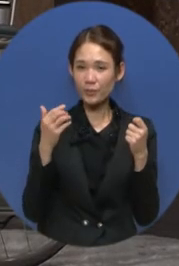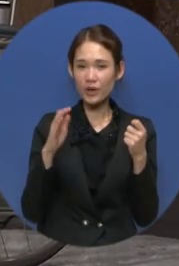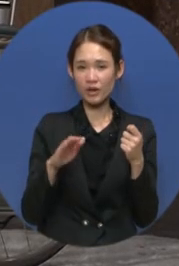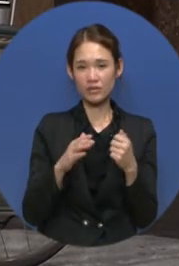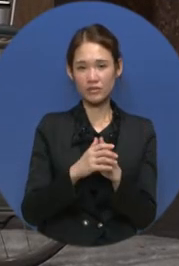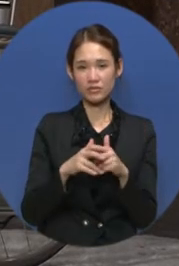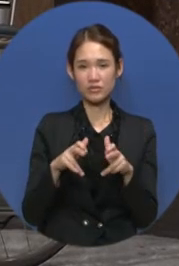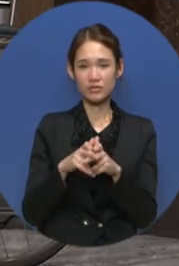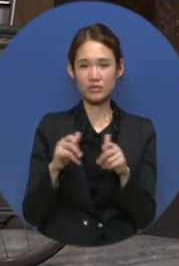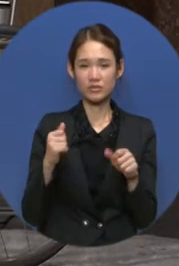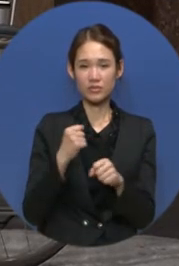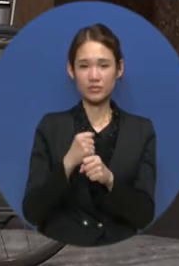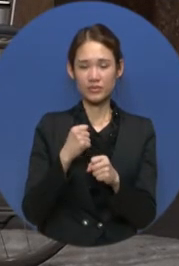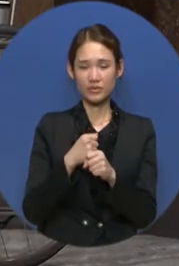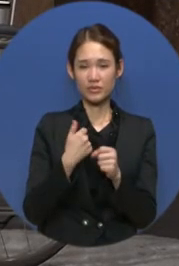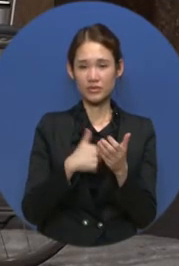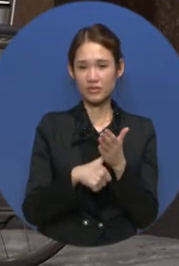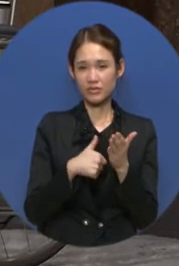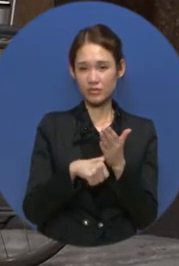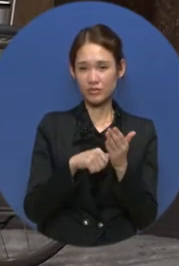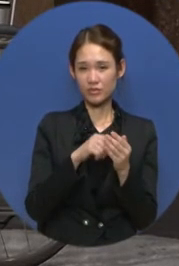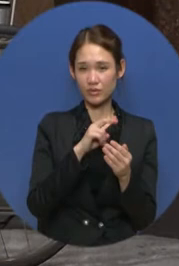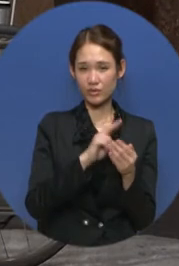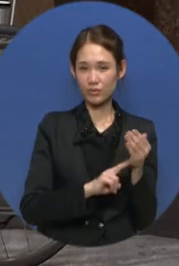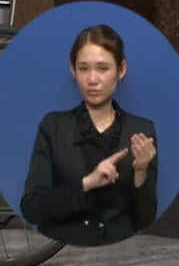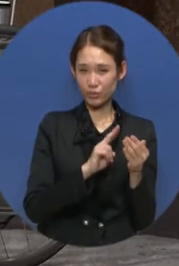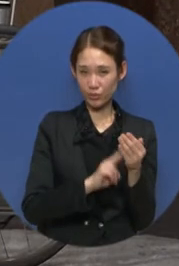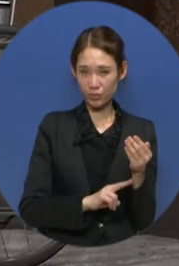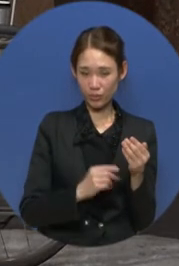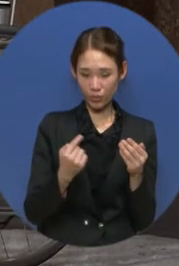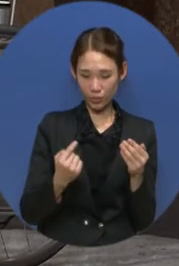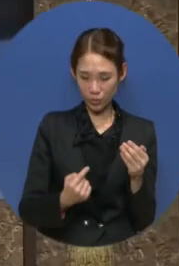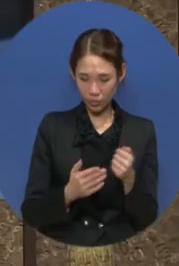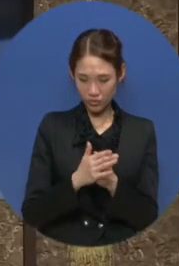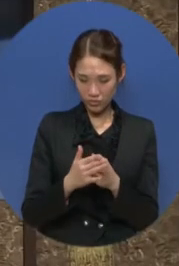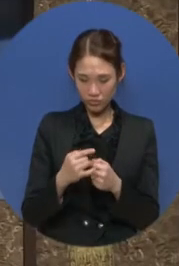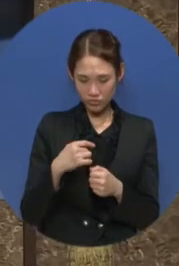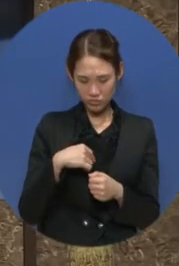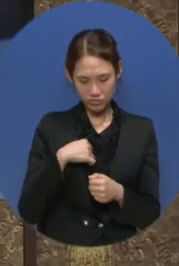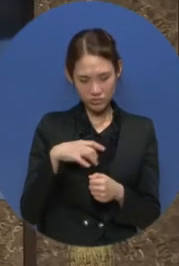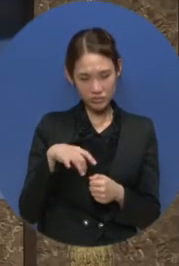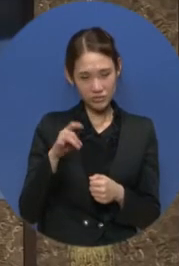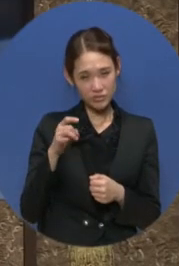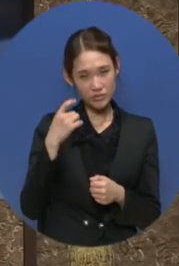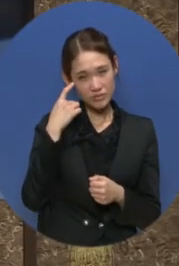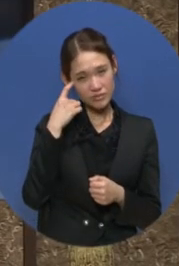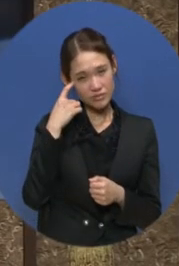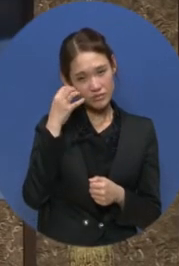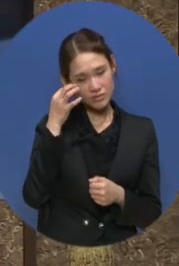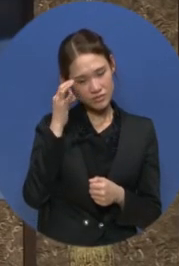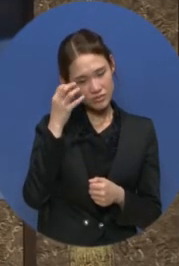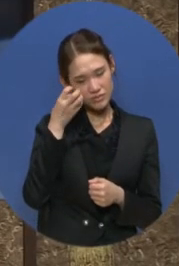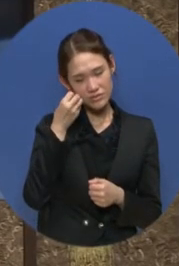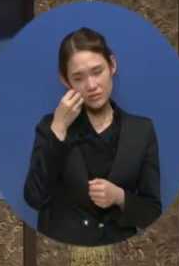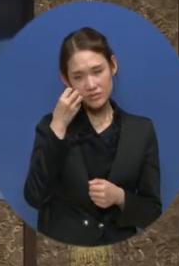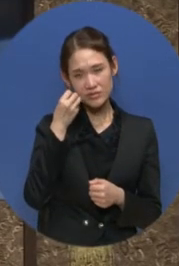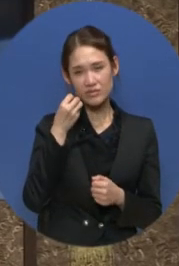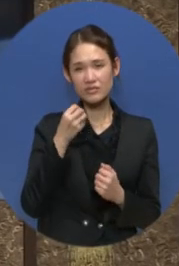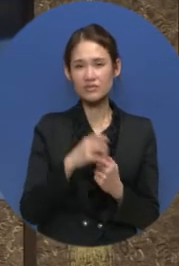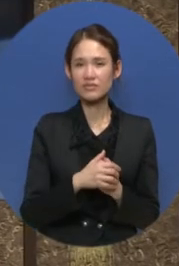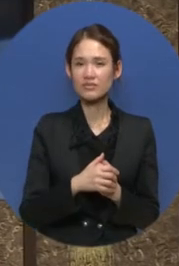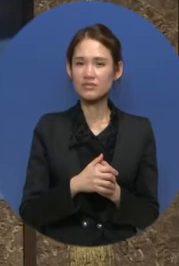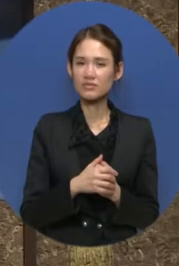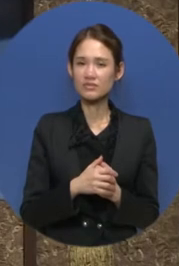이제 저희가 진짜 장애인들이 만든 물품을 뭐 이렇게 판매나 이렇게 하겠다고 오니까